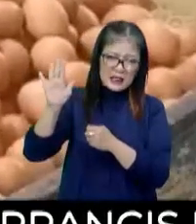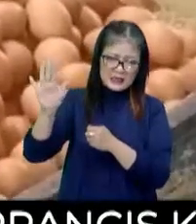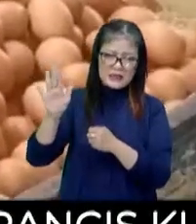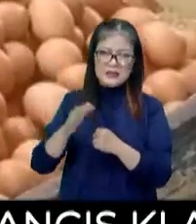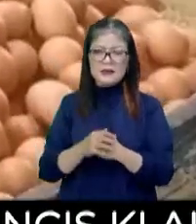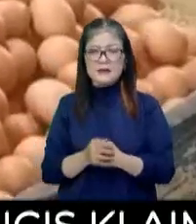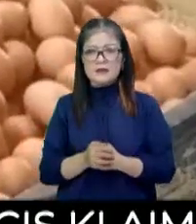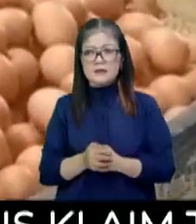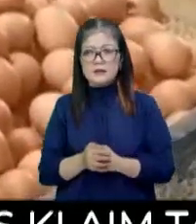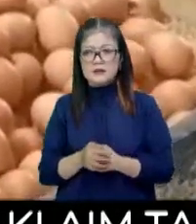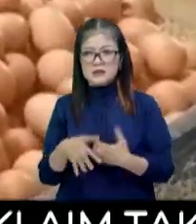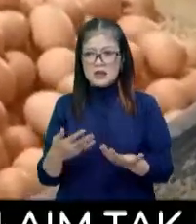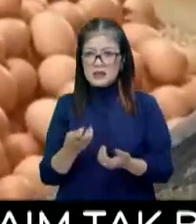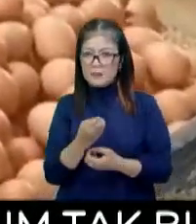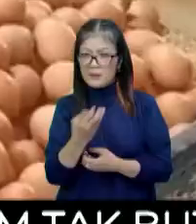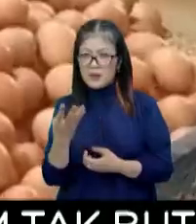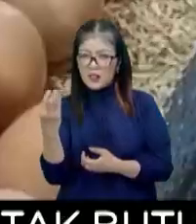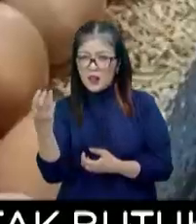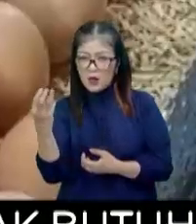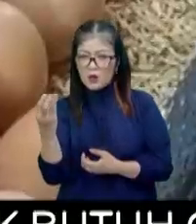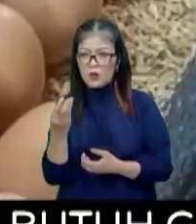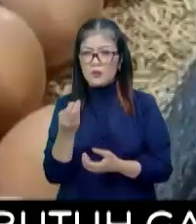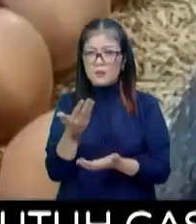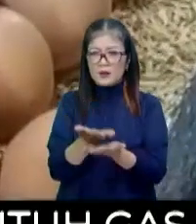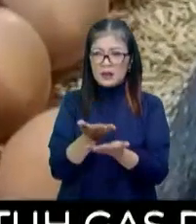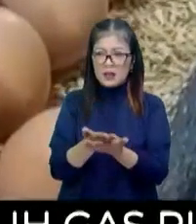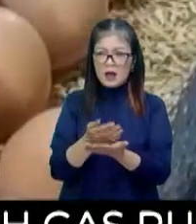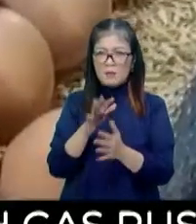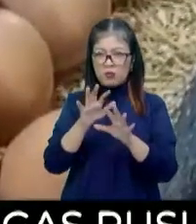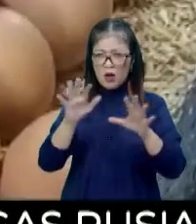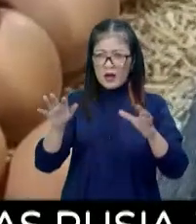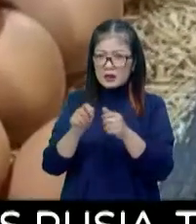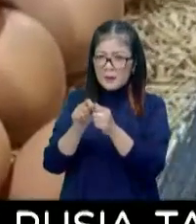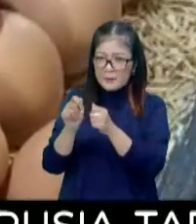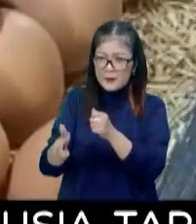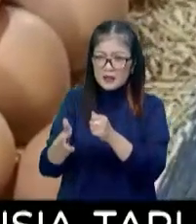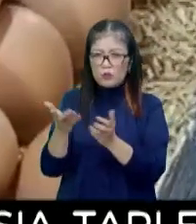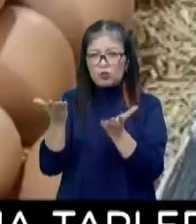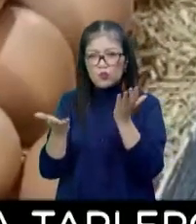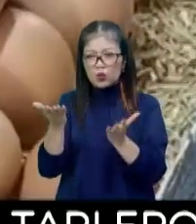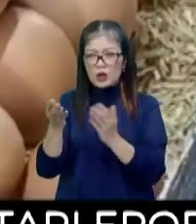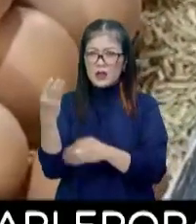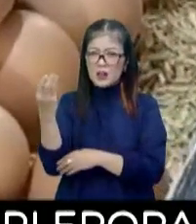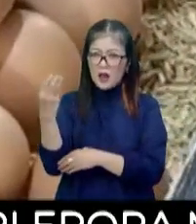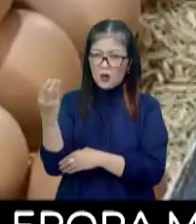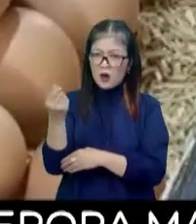karena meningkatnya permintaan telur ayam menjelang Hari Raya Idul Fitri, harga telur ayam diperkirakan akan kembali naik.